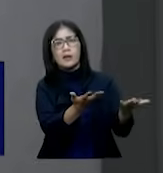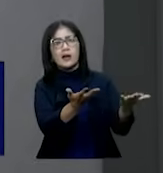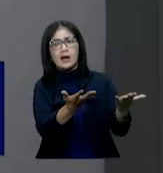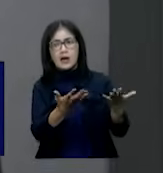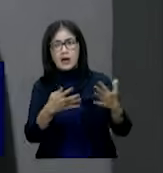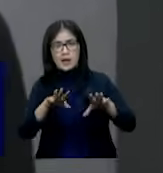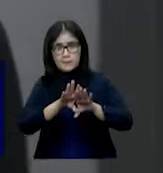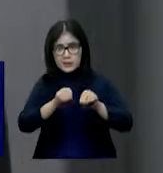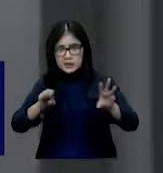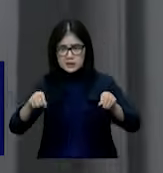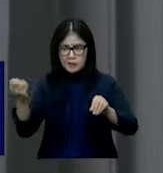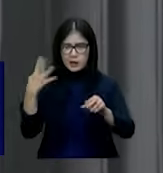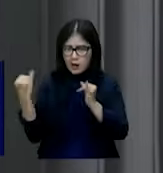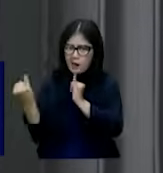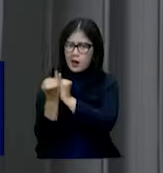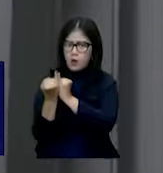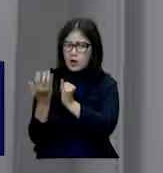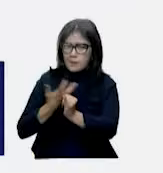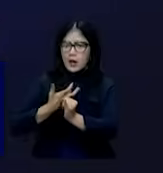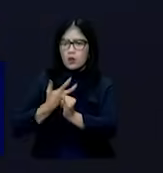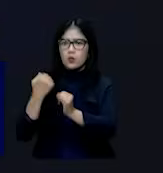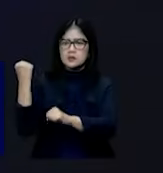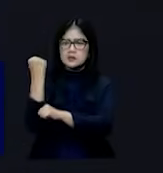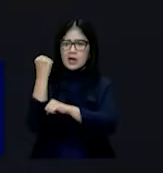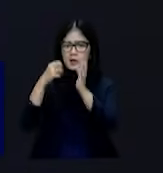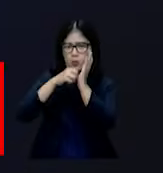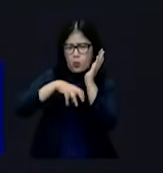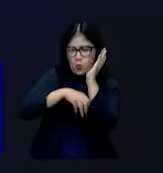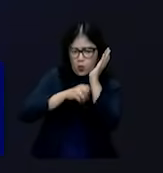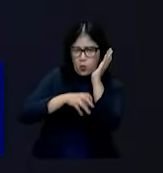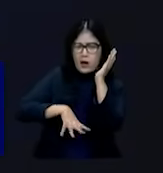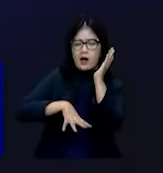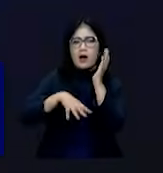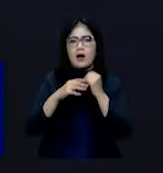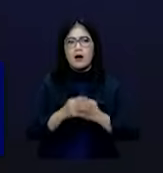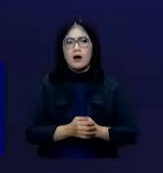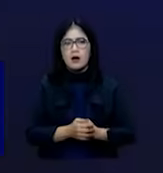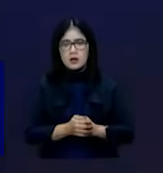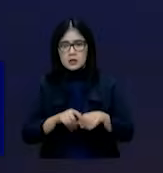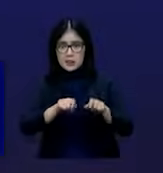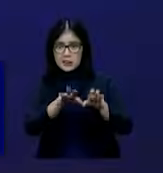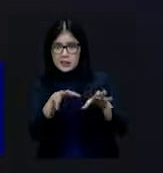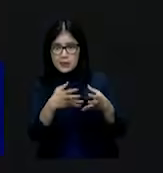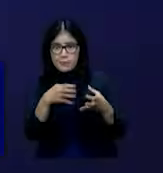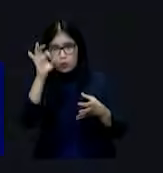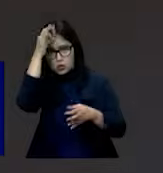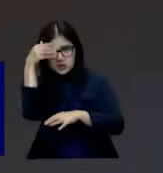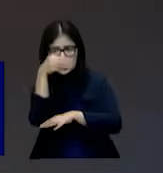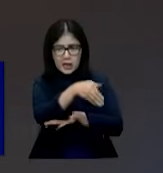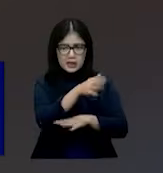ada perlawanan, sampai tangannya terkena luka. Polisi yang datang langsung mengamankan pelaku ke Polsek